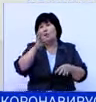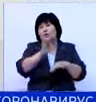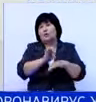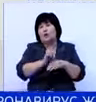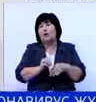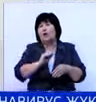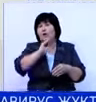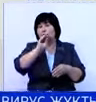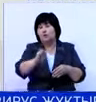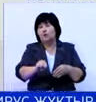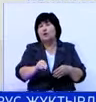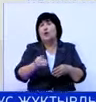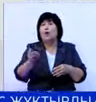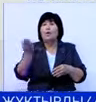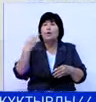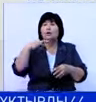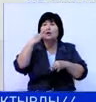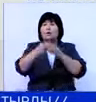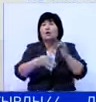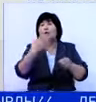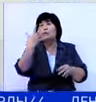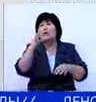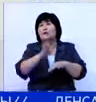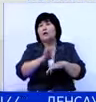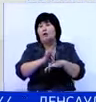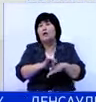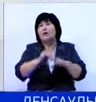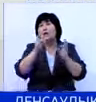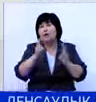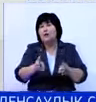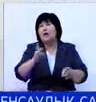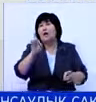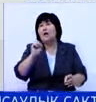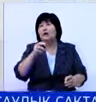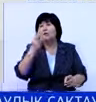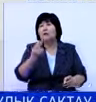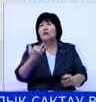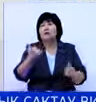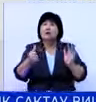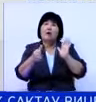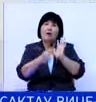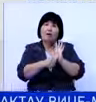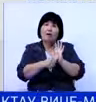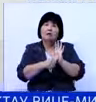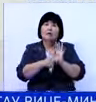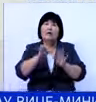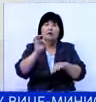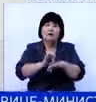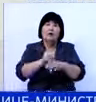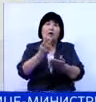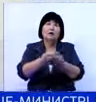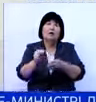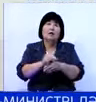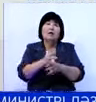қосылып, өткен тәулікте 5 науқас реанимацияда болса, бүгінгі күні 6 науқас реанимация бөлімінде ем алуда.